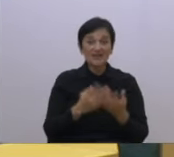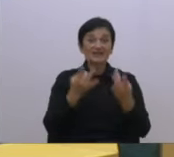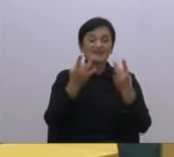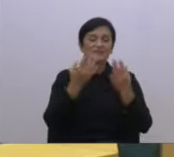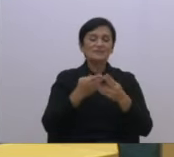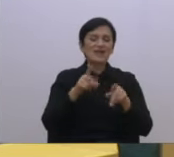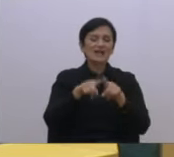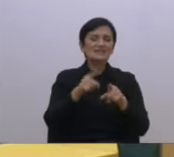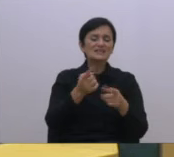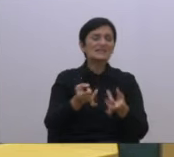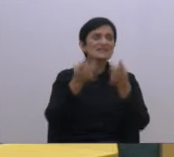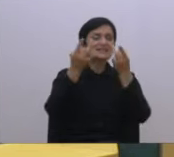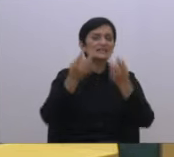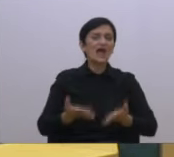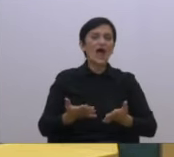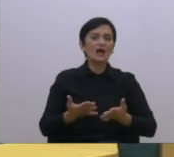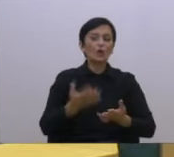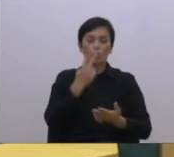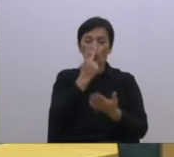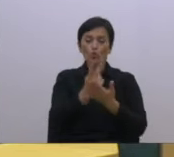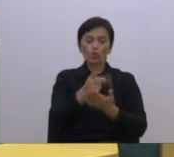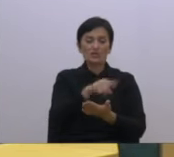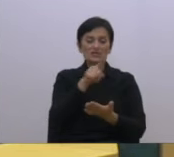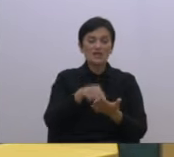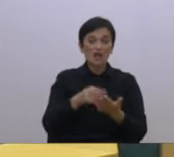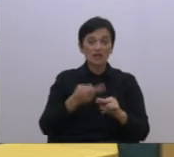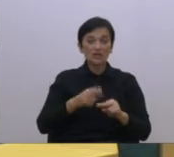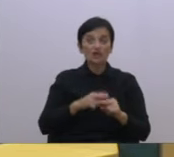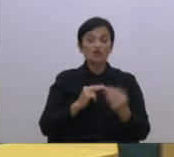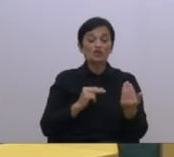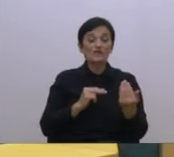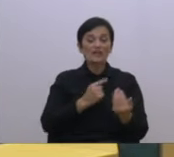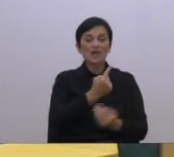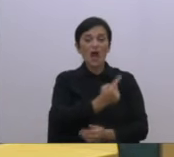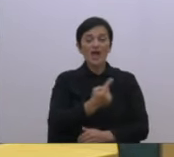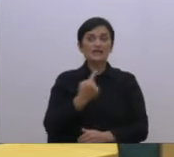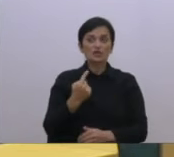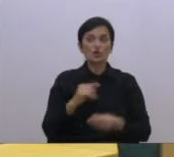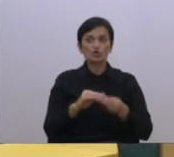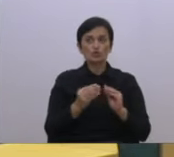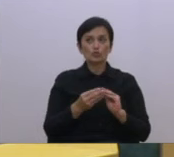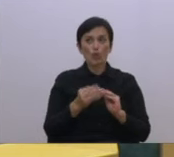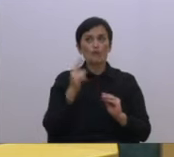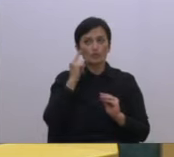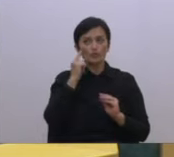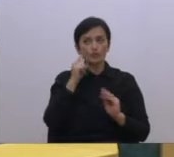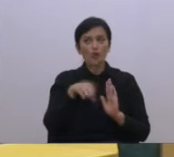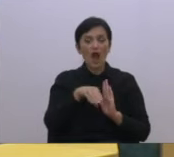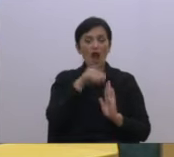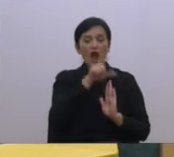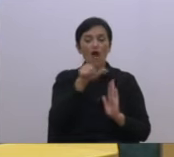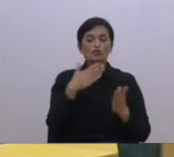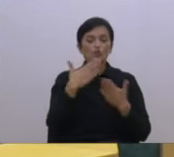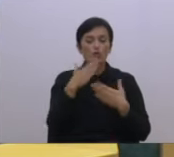ზედაპირულად. ასე ზედაპირულად რო უყურებთ საკითხებს, ეს არის თქვენი ერთ-ერთი პრობლემა, ფიქრობ მათ შორის ამომრჩეველთან